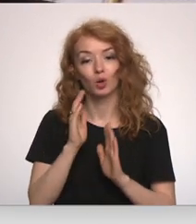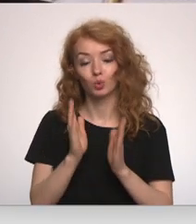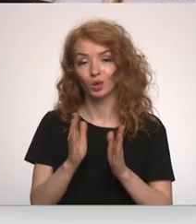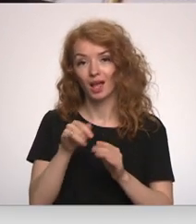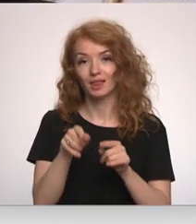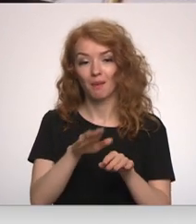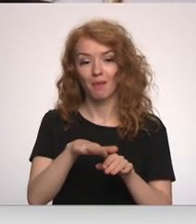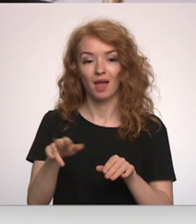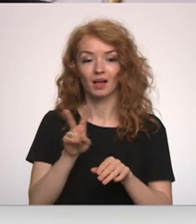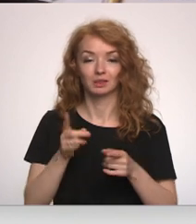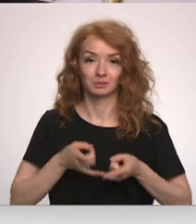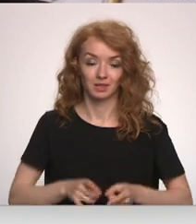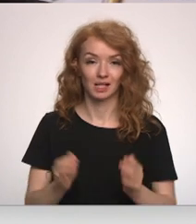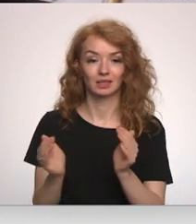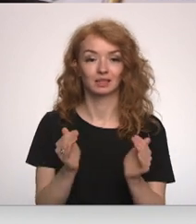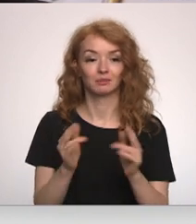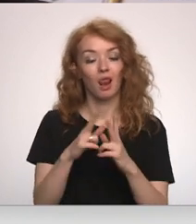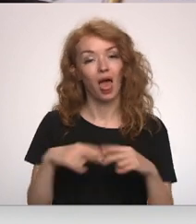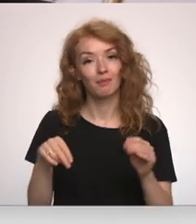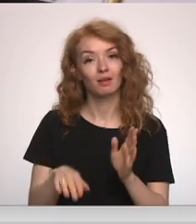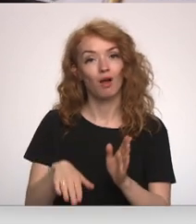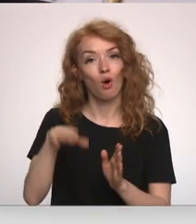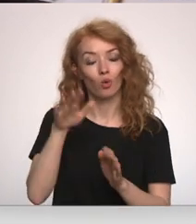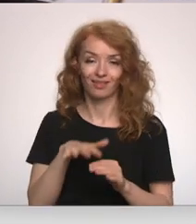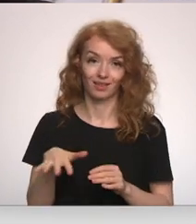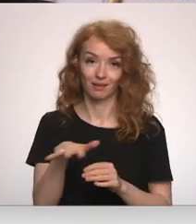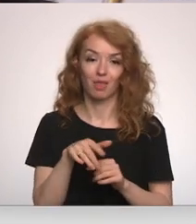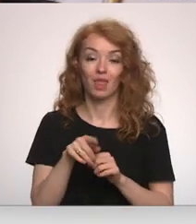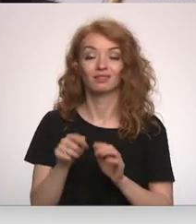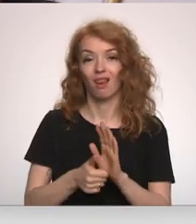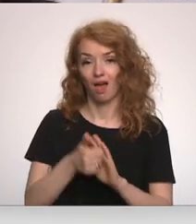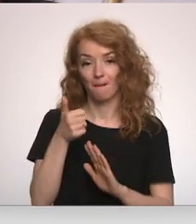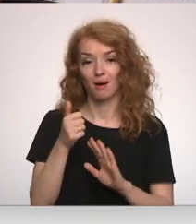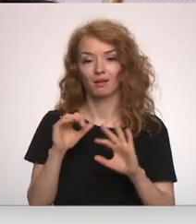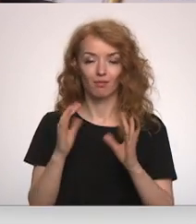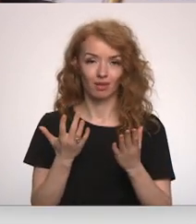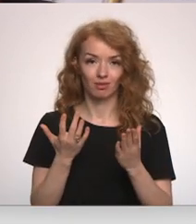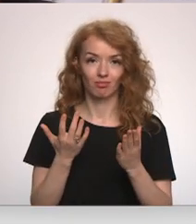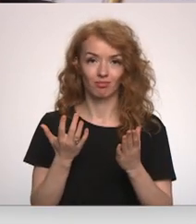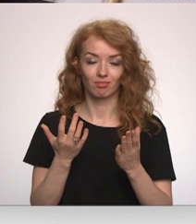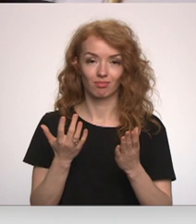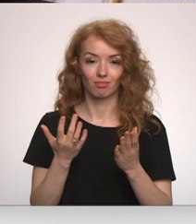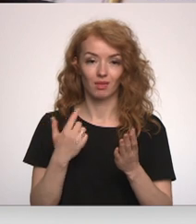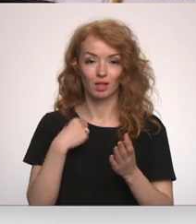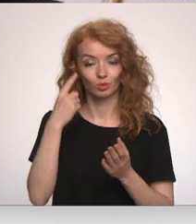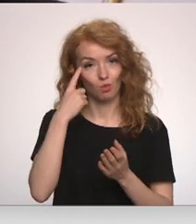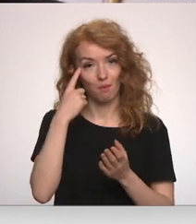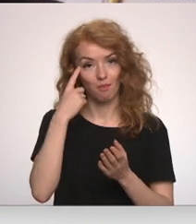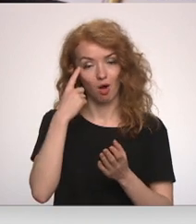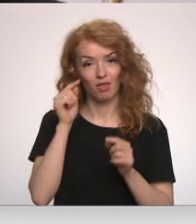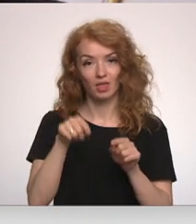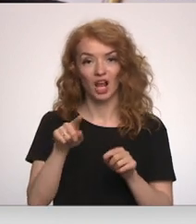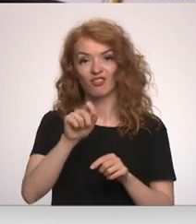tie bērni, kas piedzimst, laimīgi aug ģimenē. Tā būtu labāka doma. Bet es domāju, ka tā ir